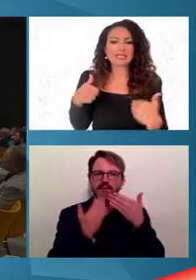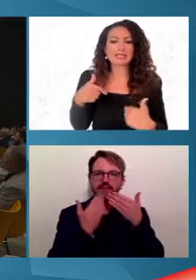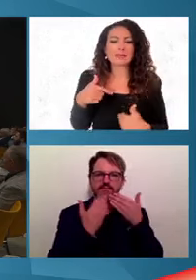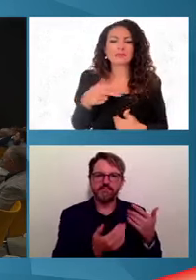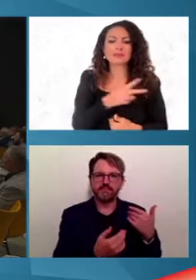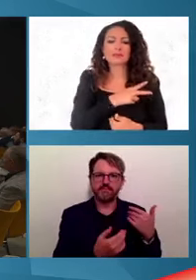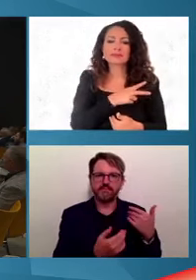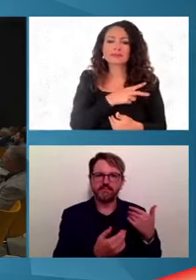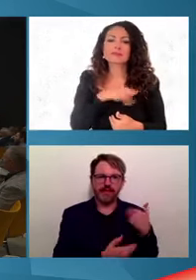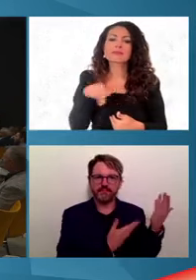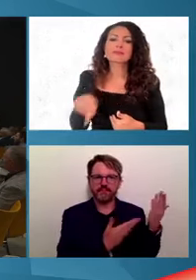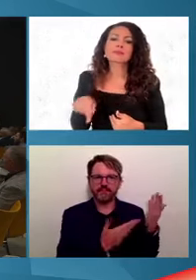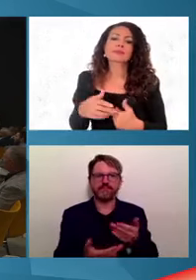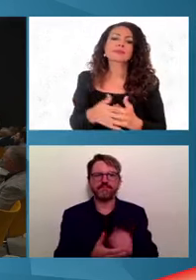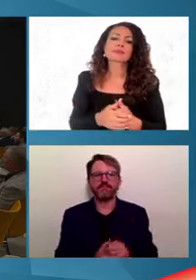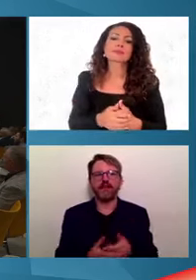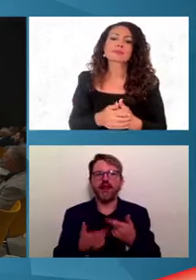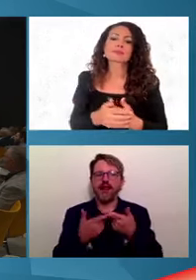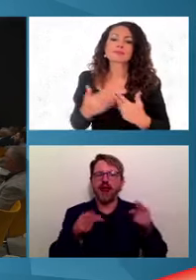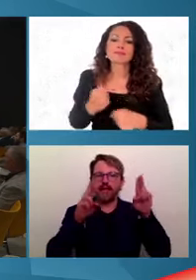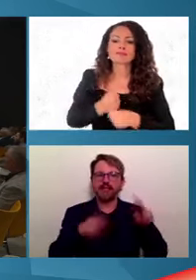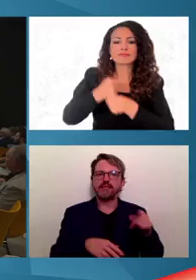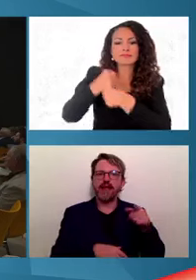bitten. Herr Landesrat, Sie haben vor